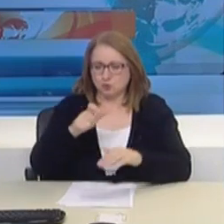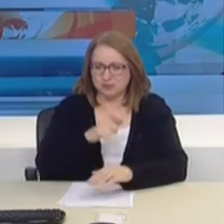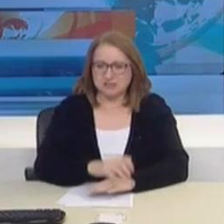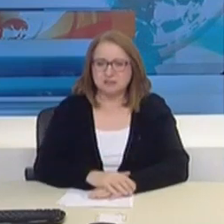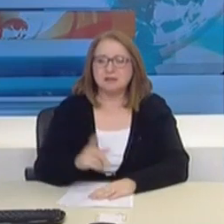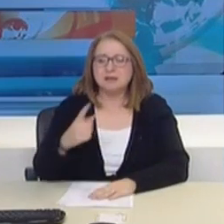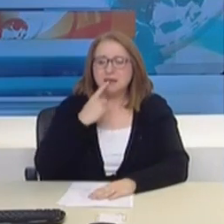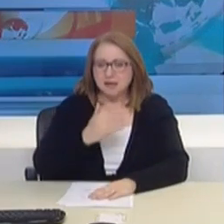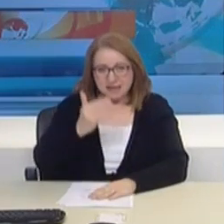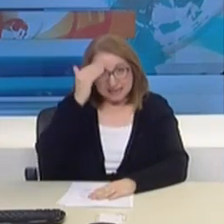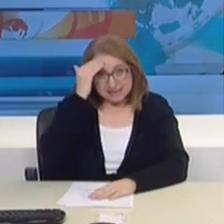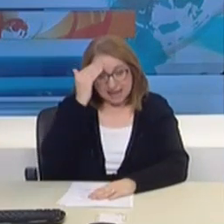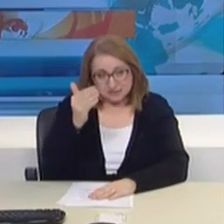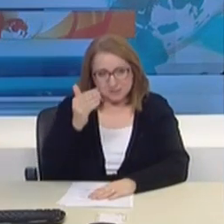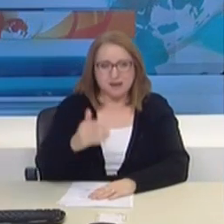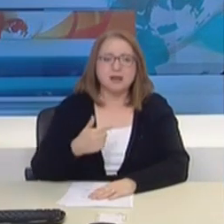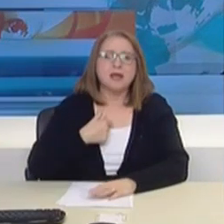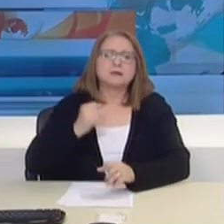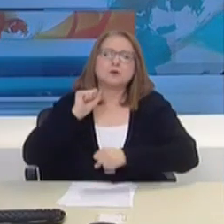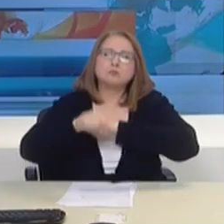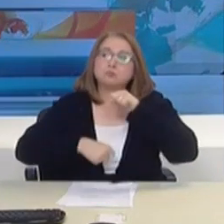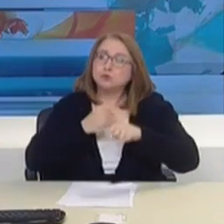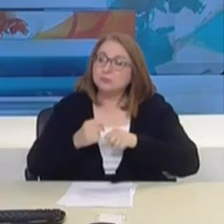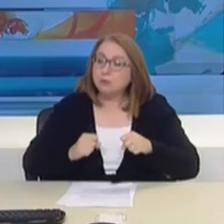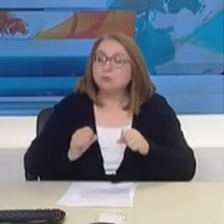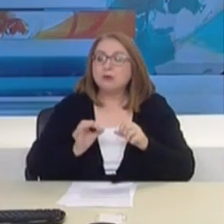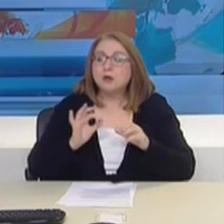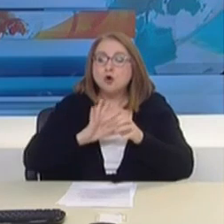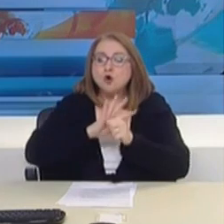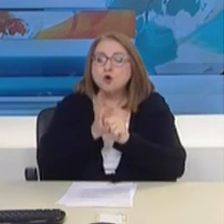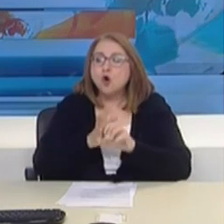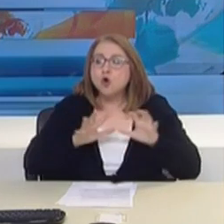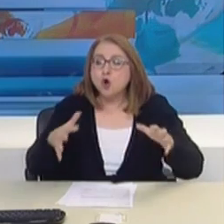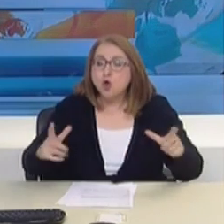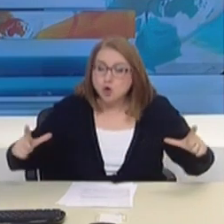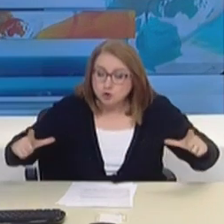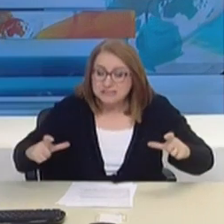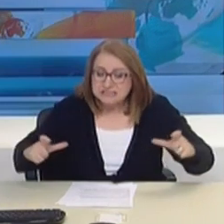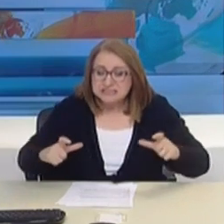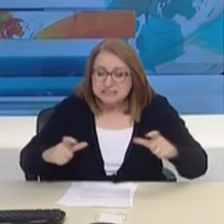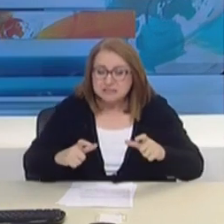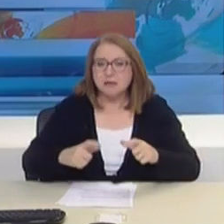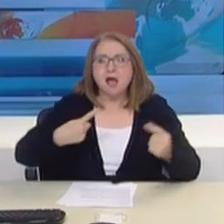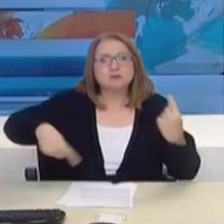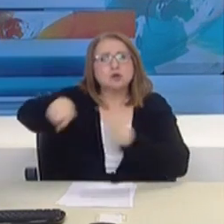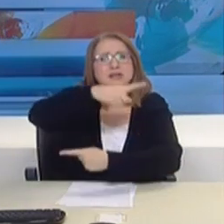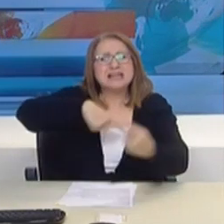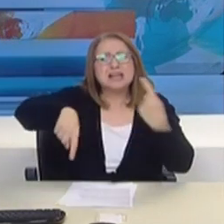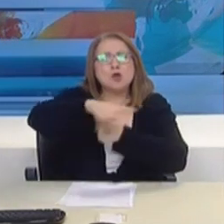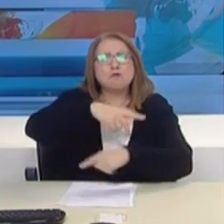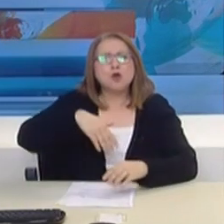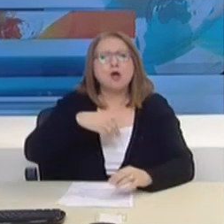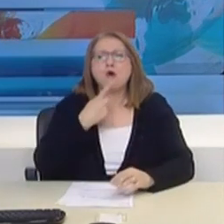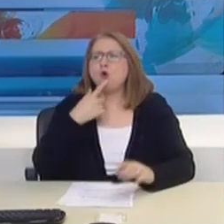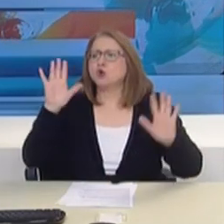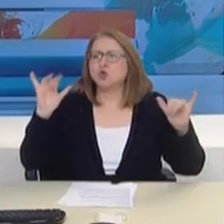Προστασία. Η προσπάθεια περιορισμού της εξάπλωσης του κορονοϊού συνεχίζεται. Το μέτρο περιορισμού της άσκοπης κυκλοφορίας των πολιτών, το οποίο όπως γνωρίζετε